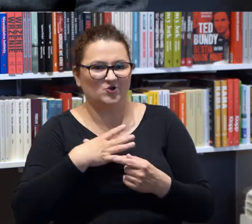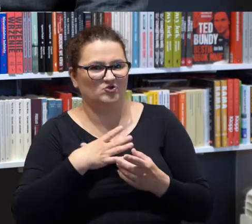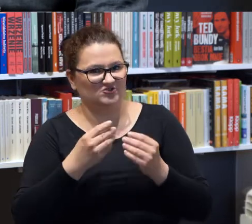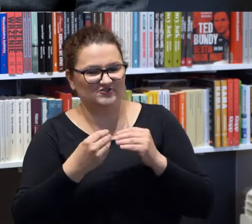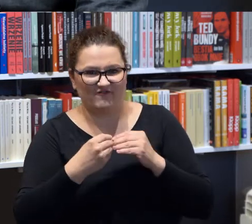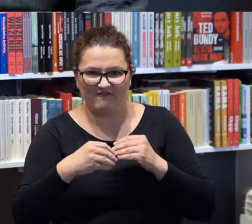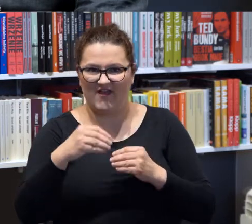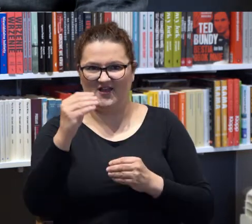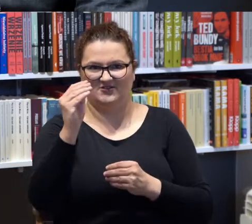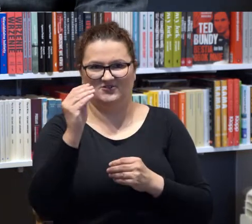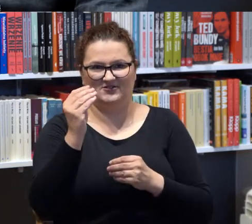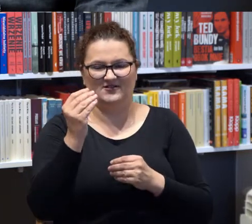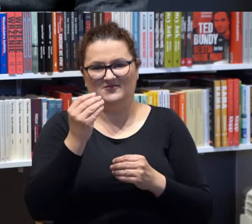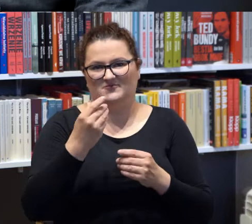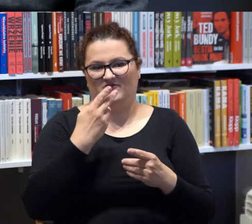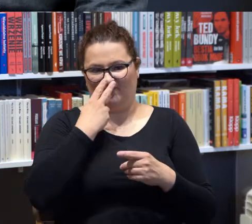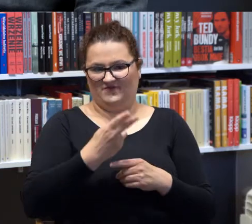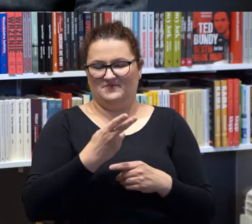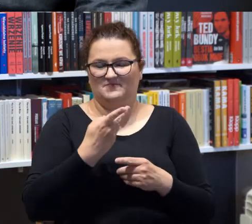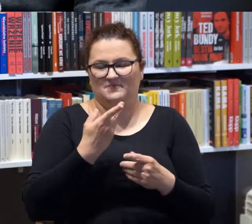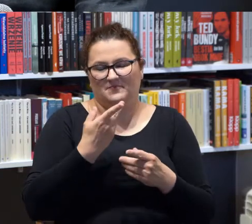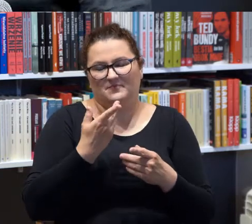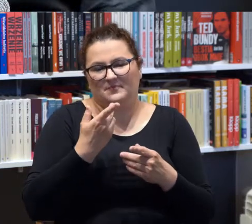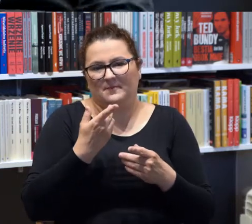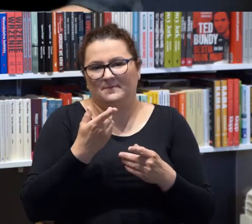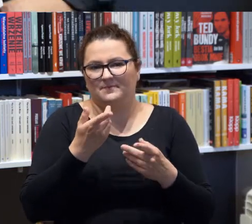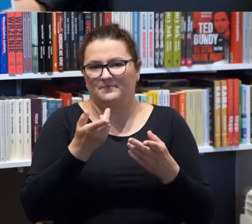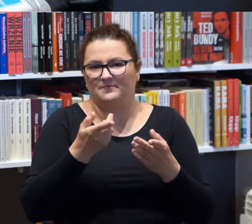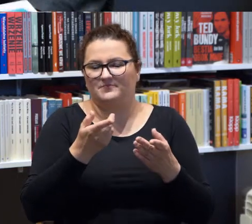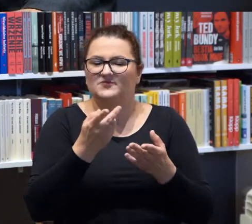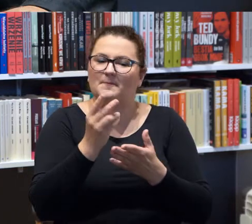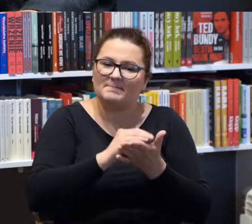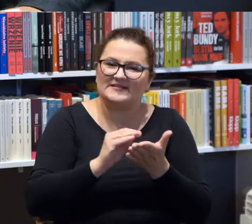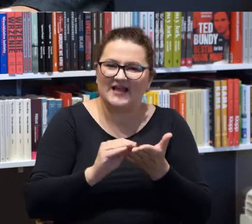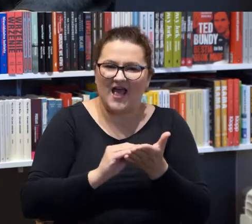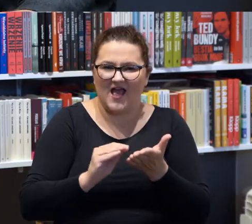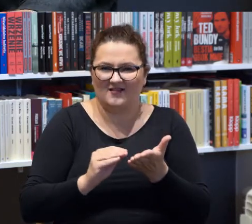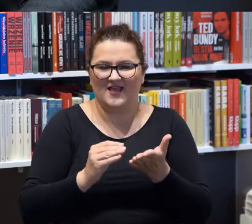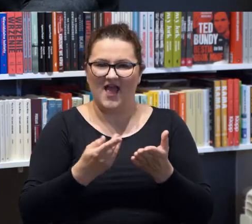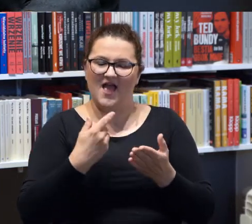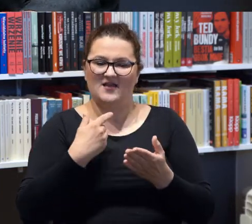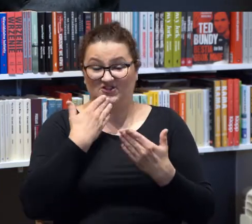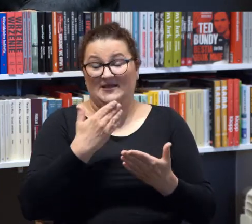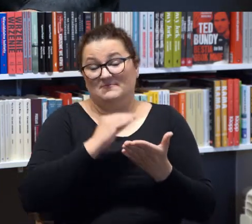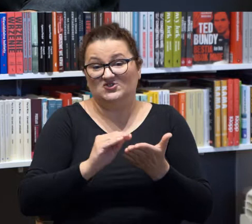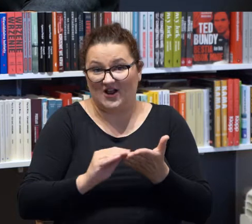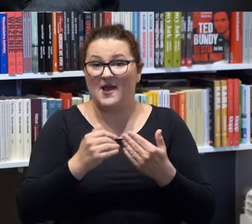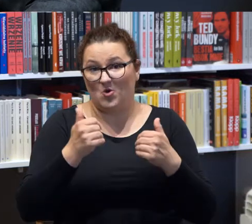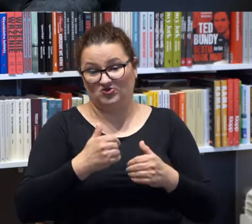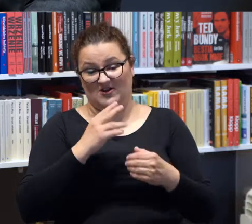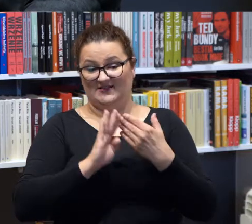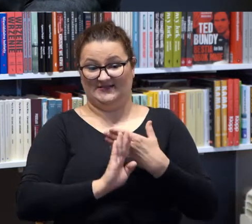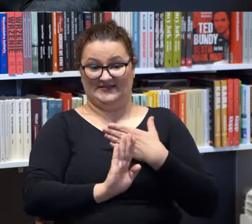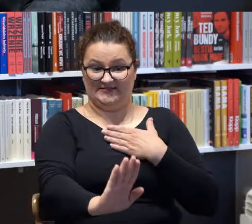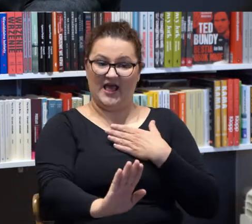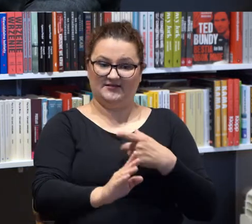jest tak, że pozwala zobaczyć to pisanie, człowiekowi świat zdystansować się i zobaczyć siebie jako